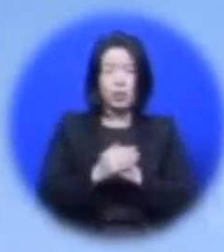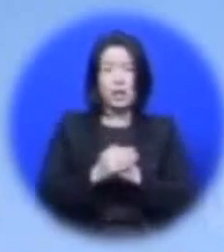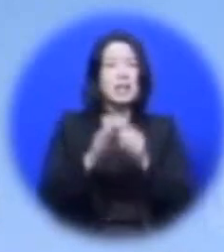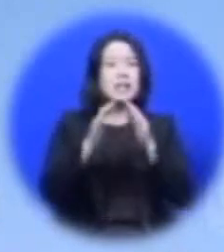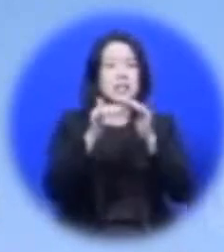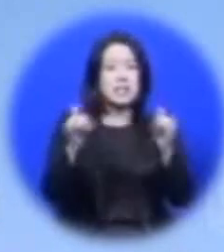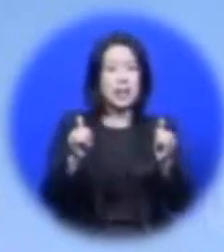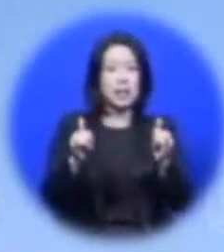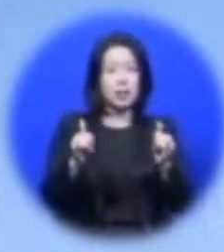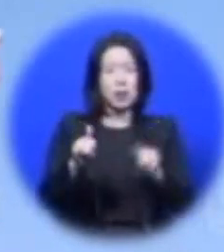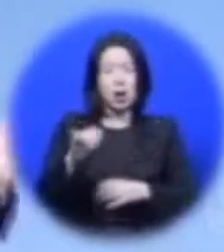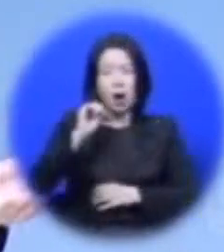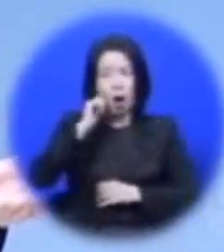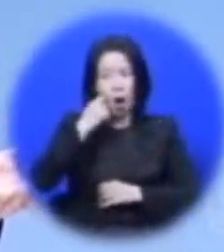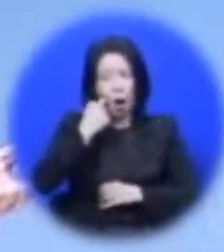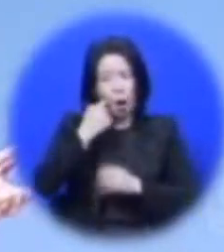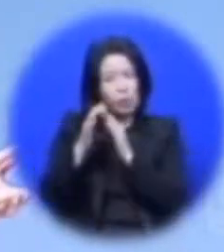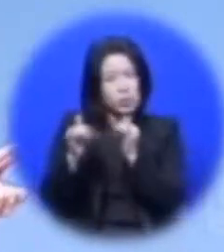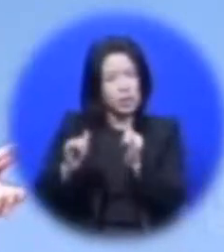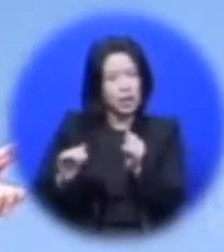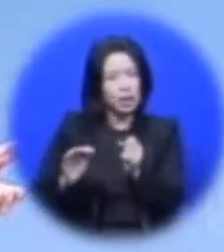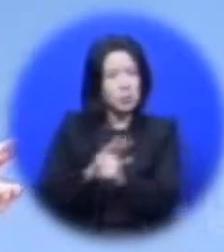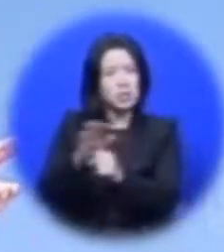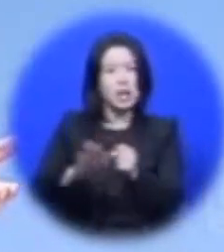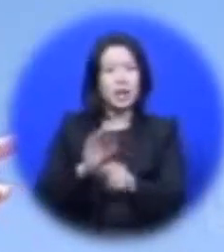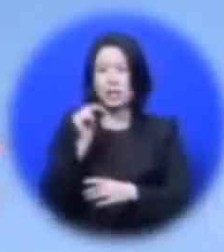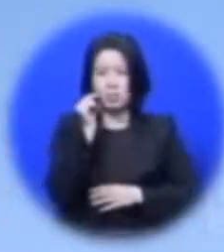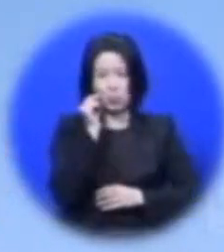사람들, 어려운 사람 사랑하지 못하고